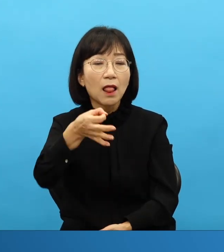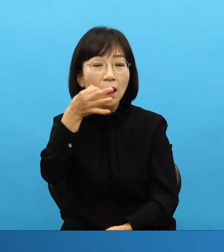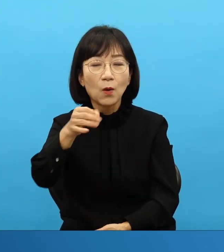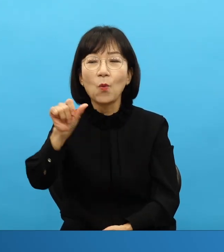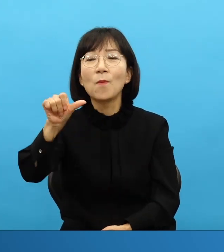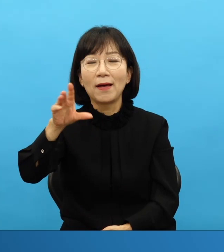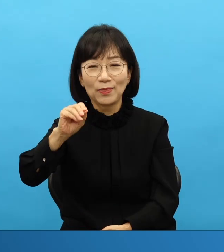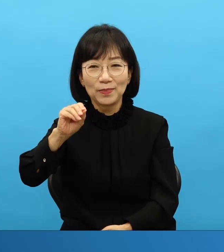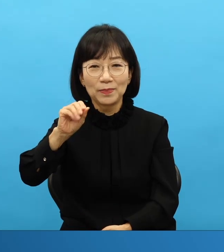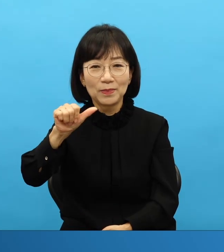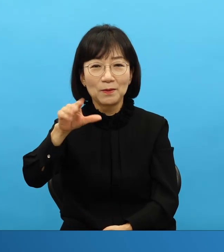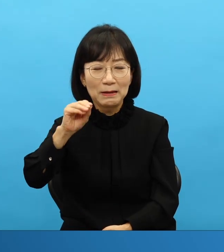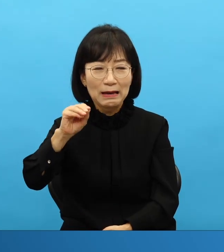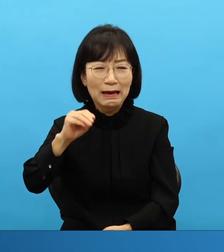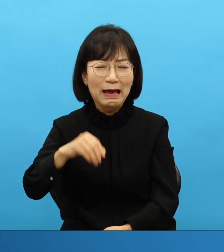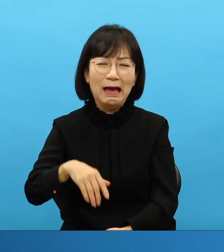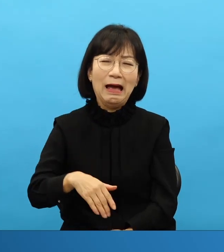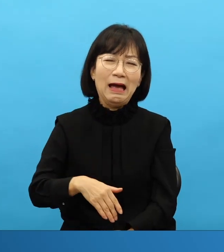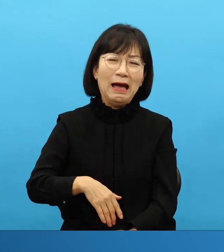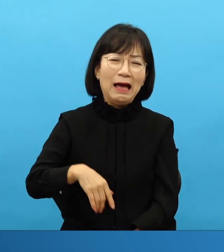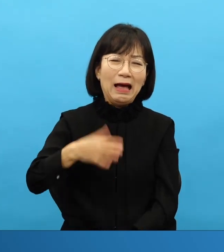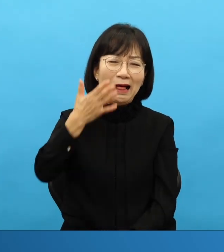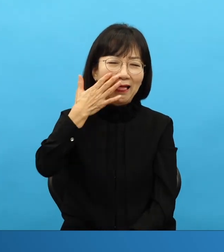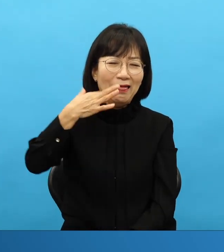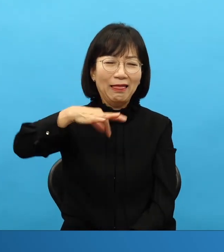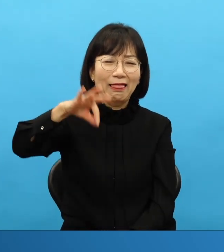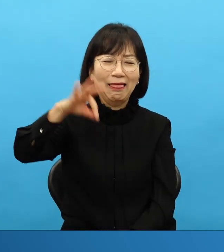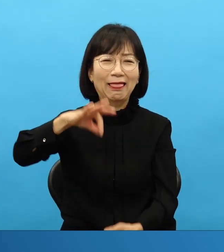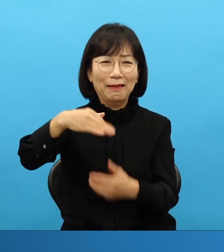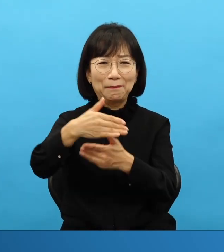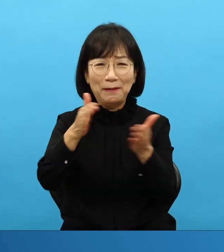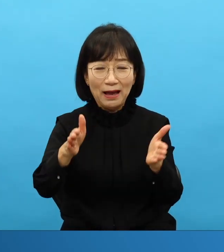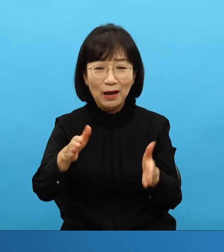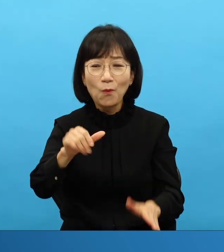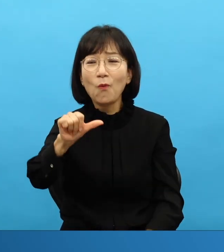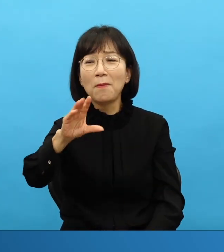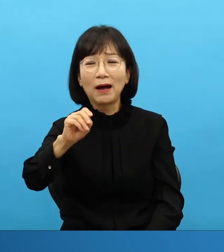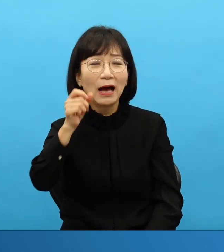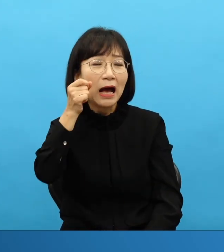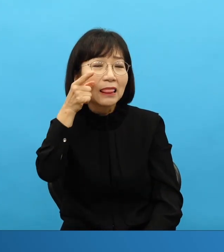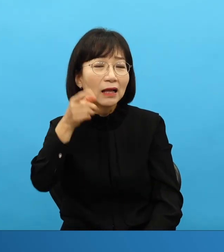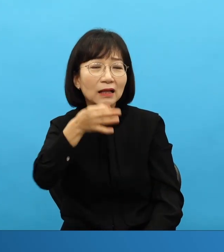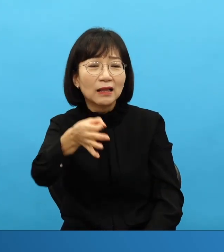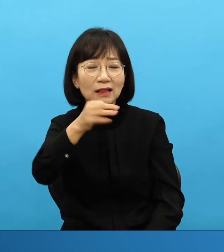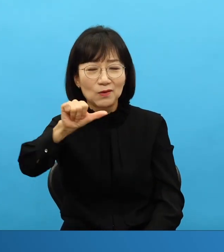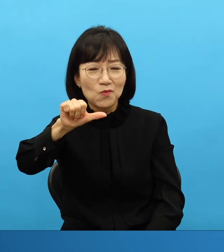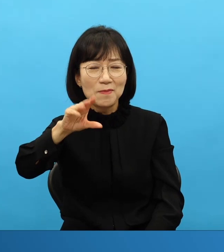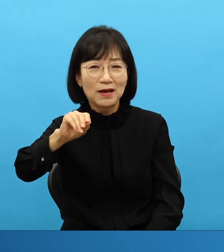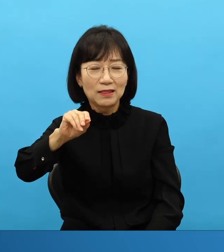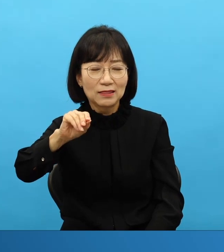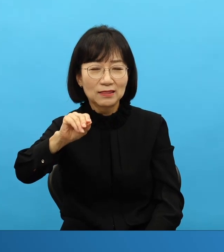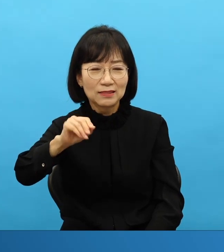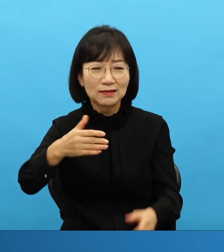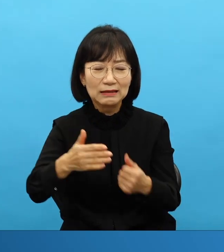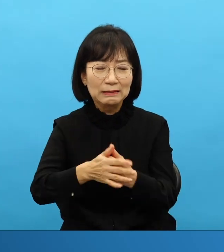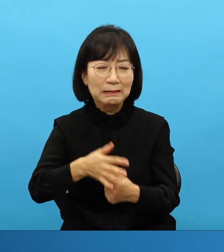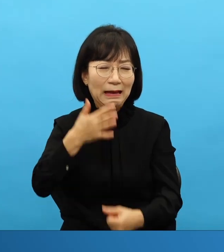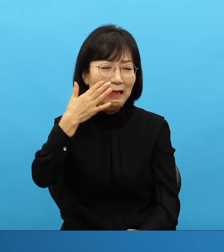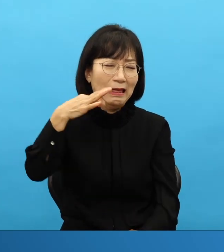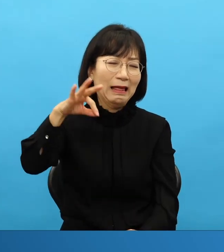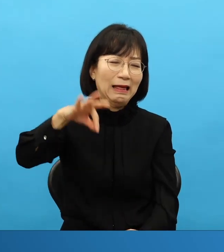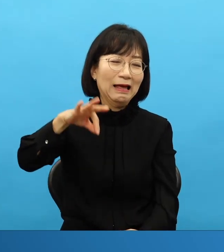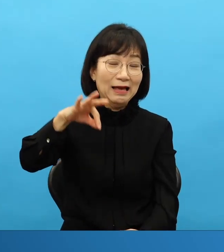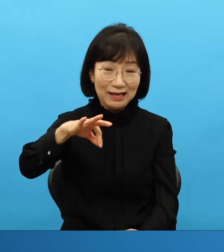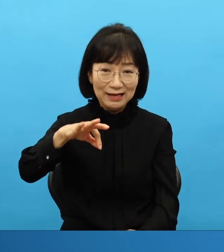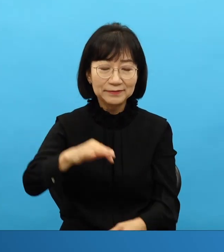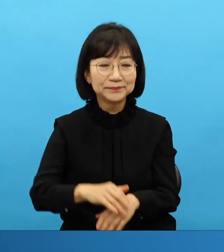방이 형편없겠죠. 那个房子肯定很糟 5만 糕， 원짜리 방인데. 只是5万韩币300块钱。 이제 목사님께서